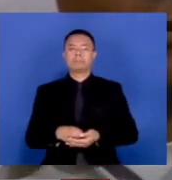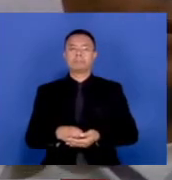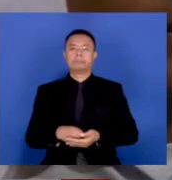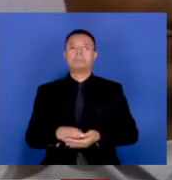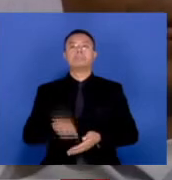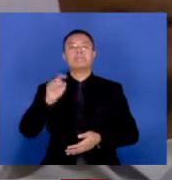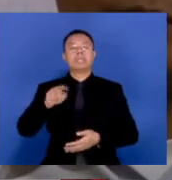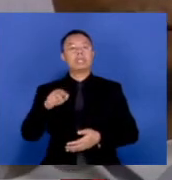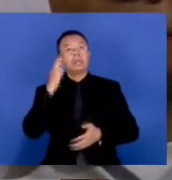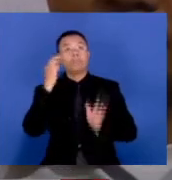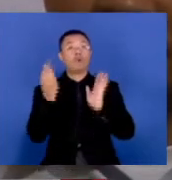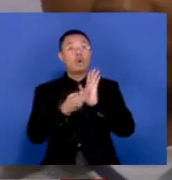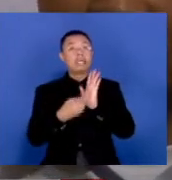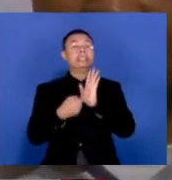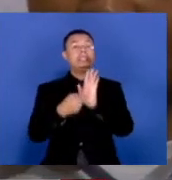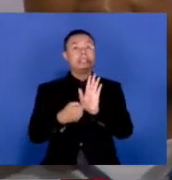Ini menunjukkan bahwa